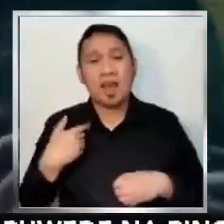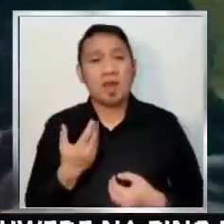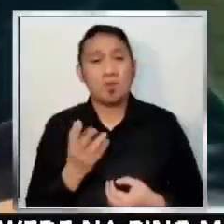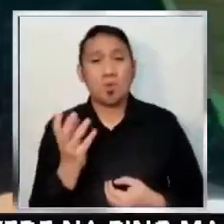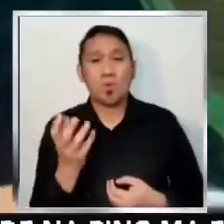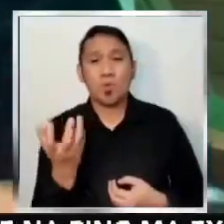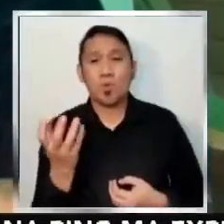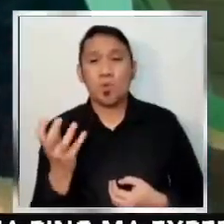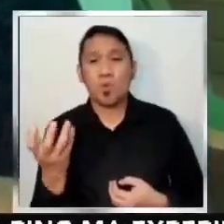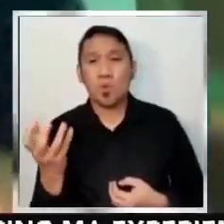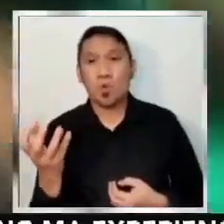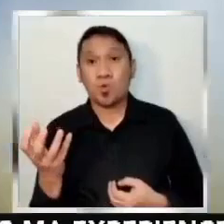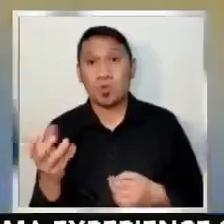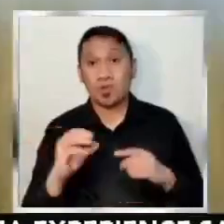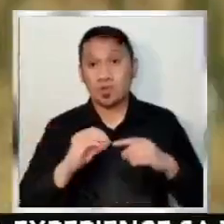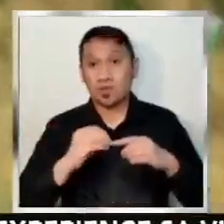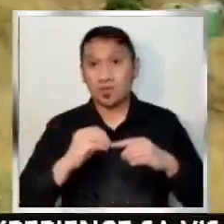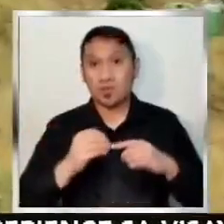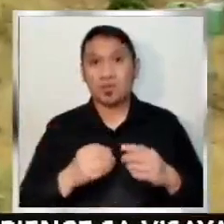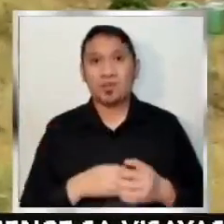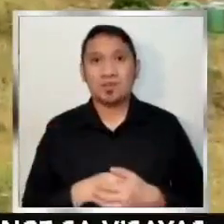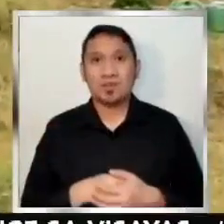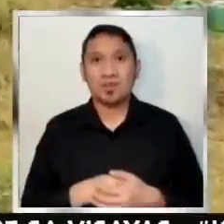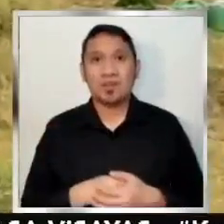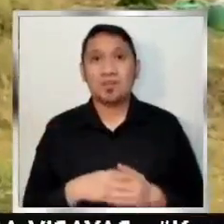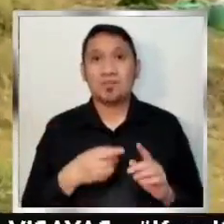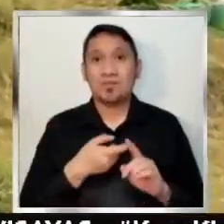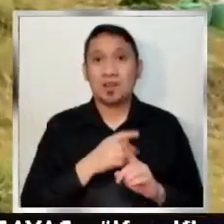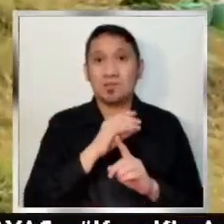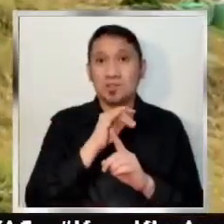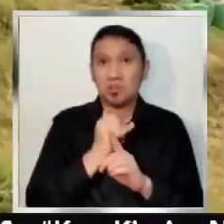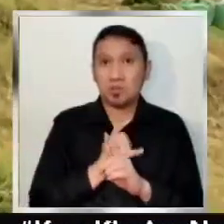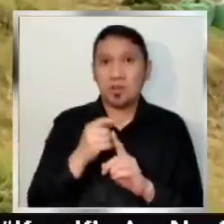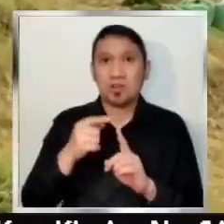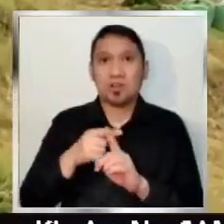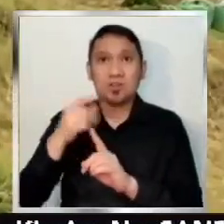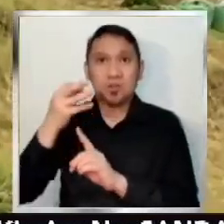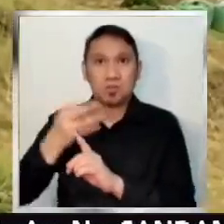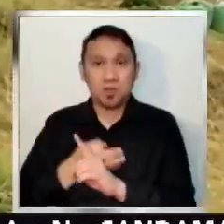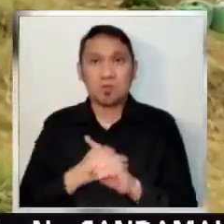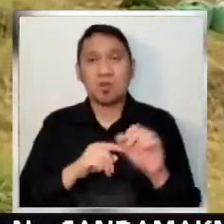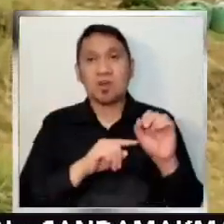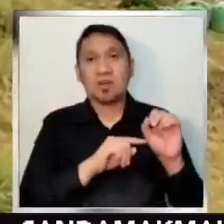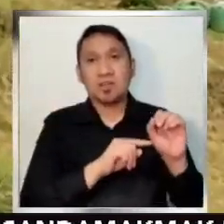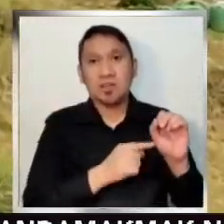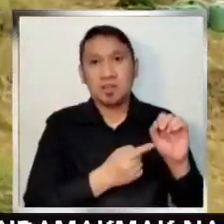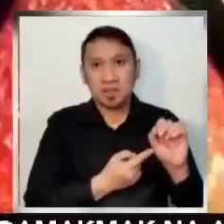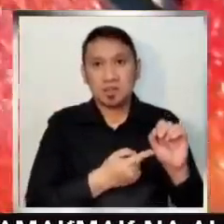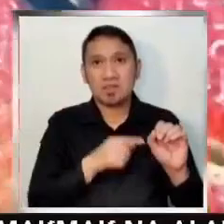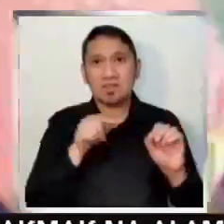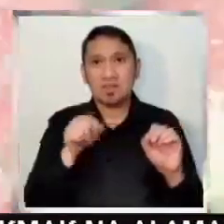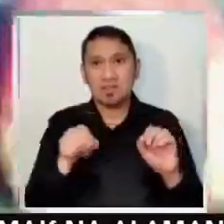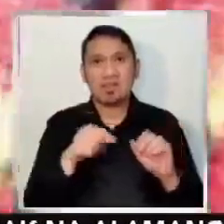siya pagsugod mga January, ma'am. January, February nga na nag-start na siya nga nibalik na po ang mga